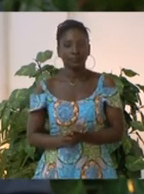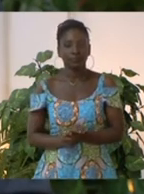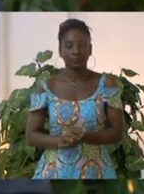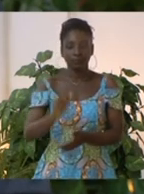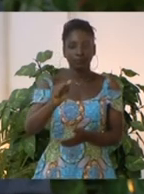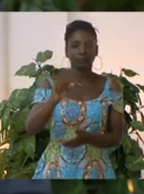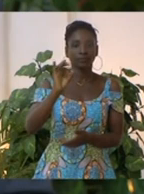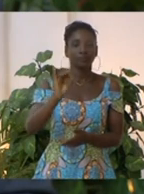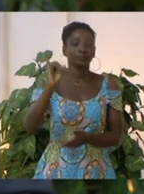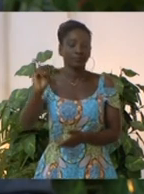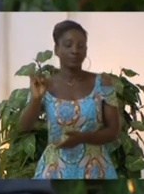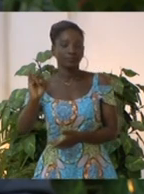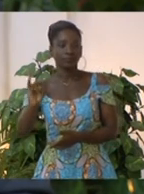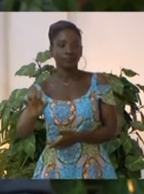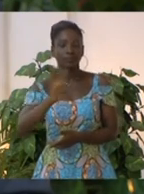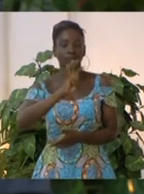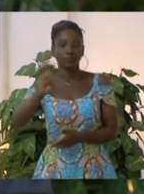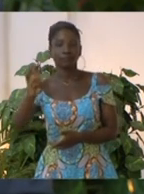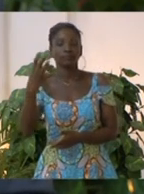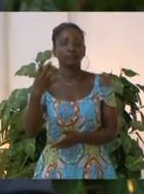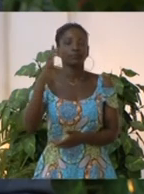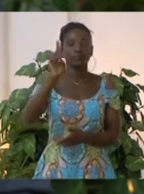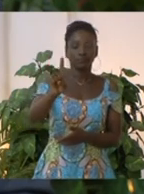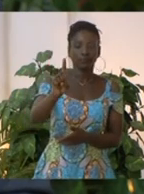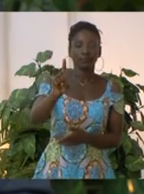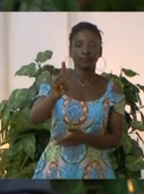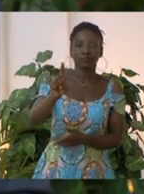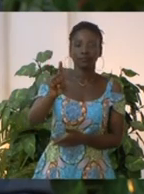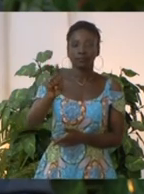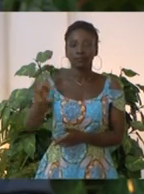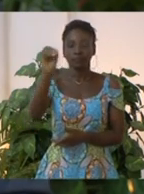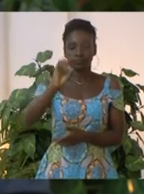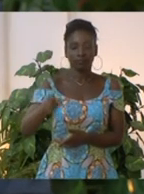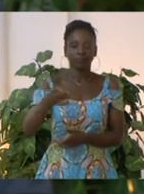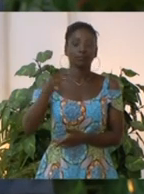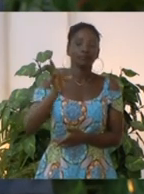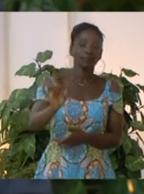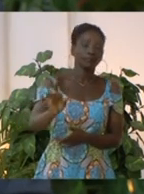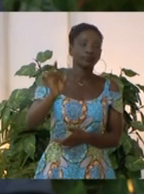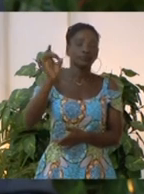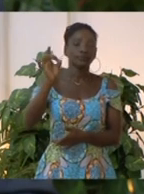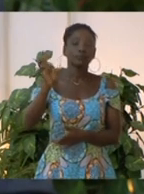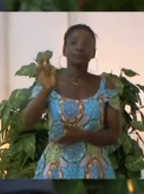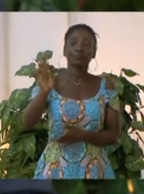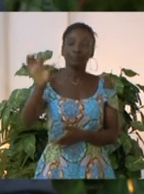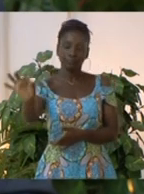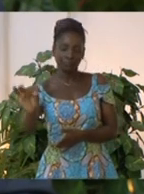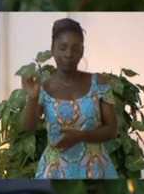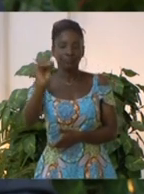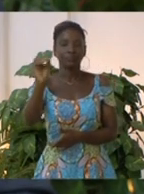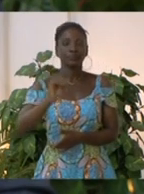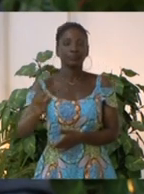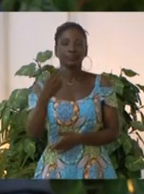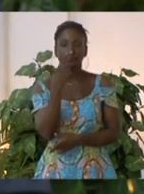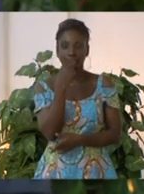Afinguessan Pascal, 441, soit 0,79%. Bédier Conan